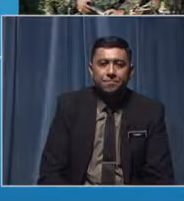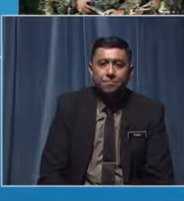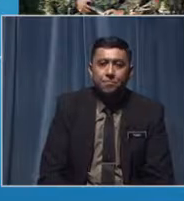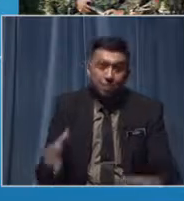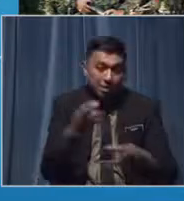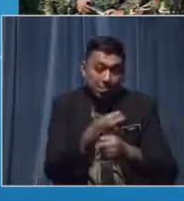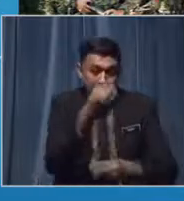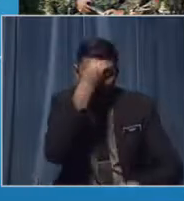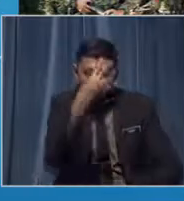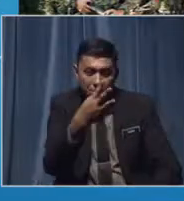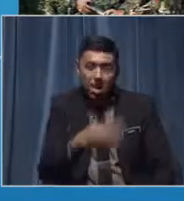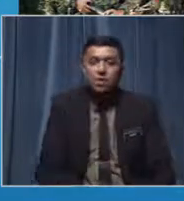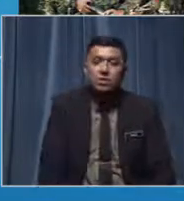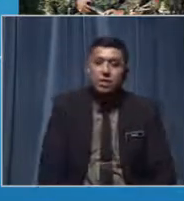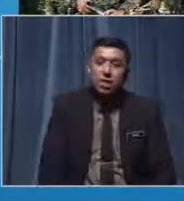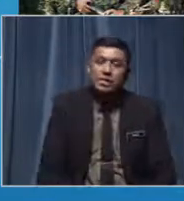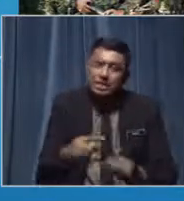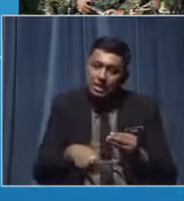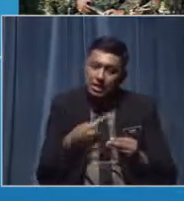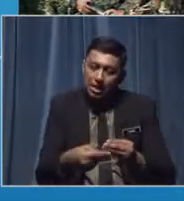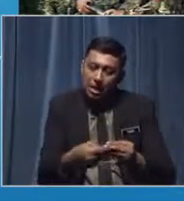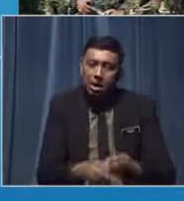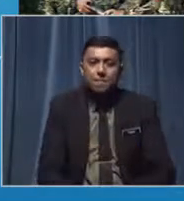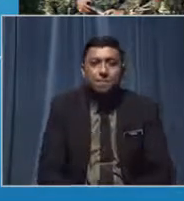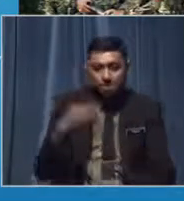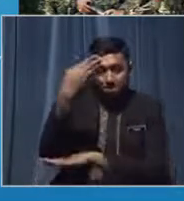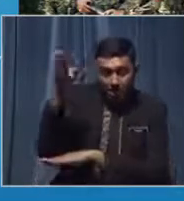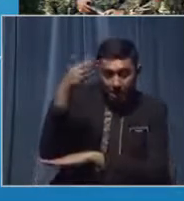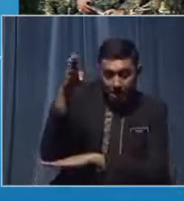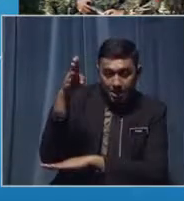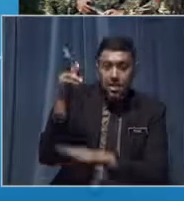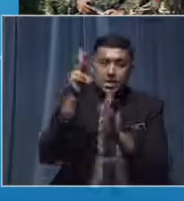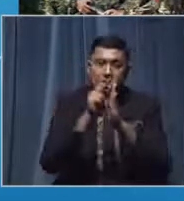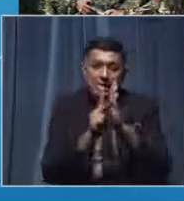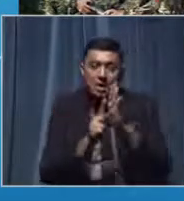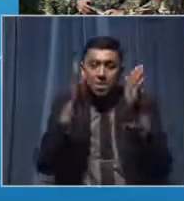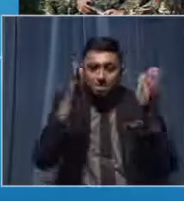Mendapat maklumat berkenaan latar belakang bendera kebangsaan.